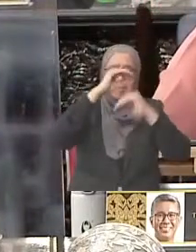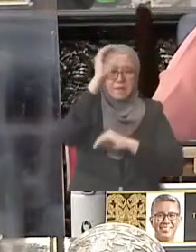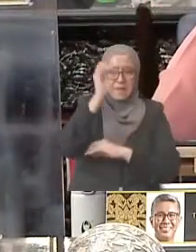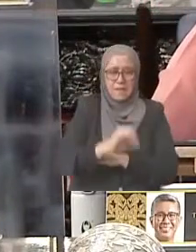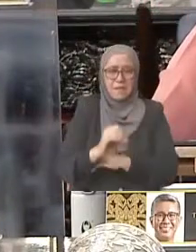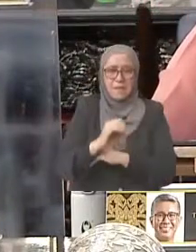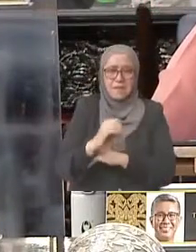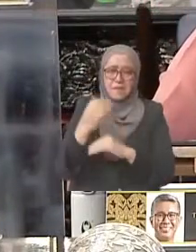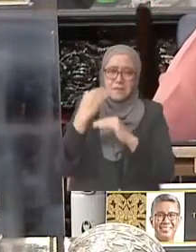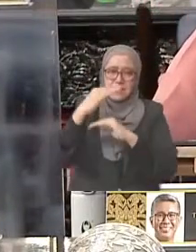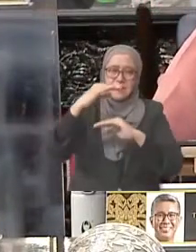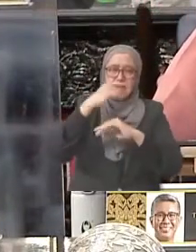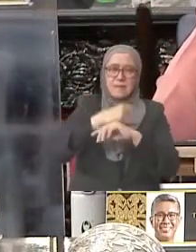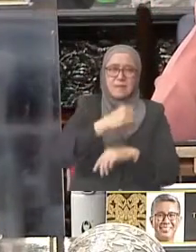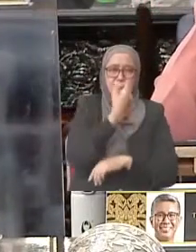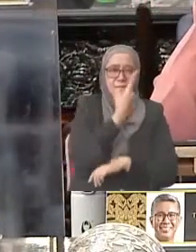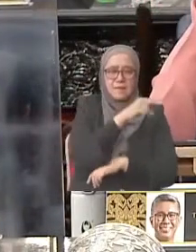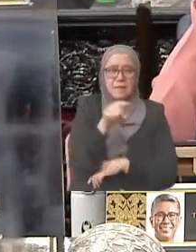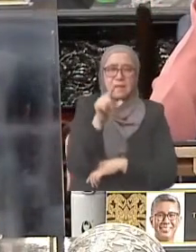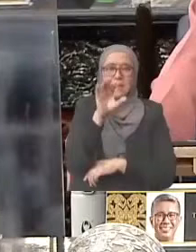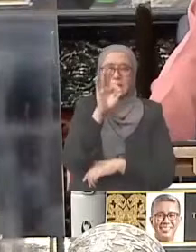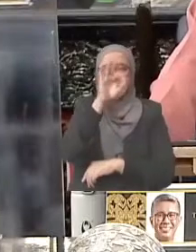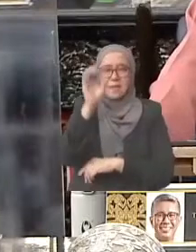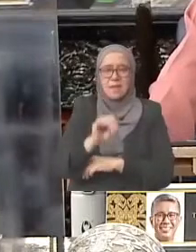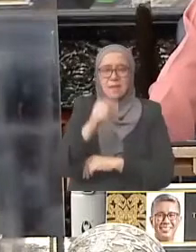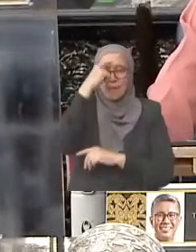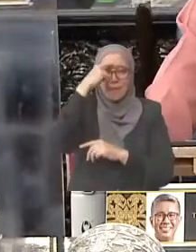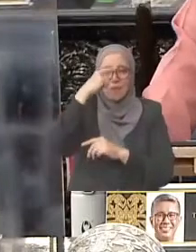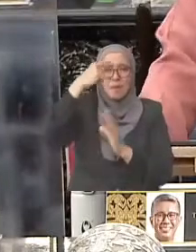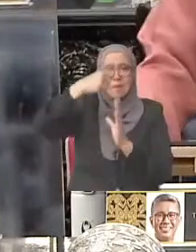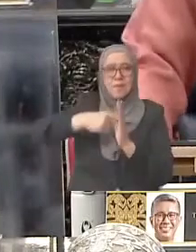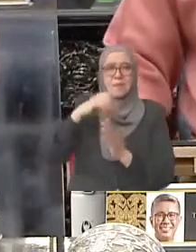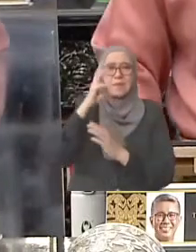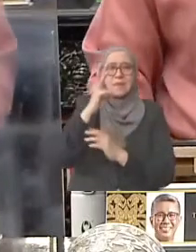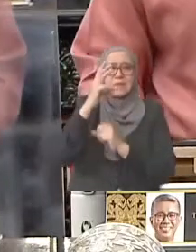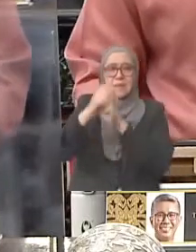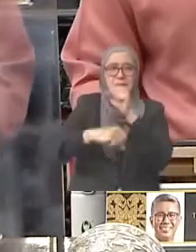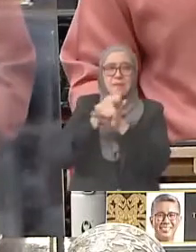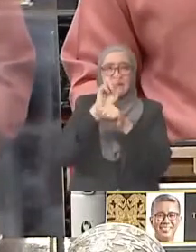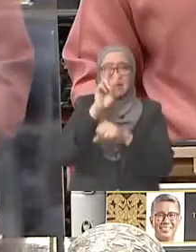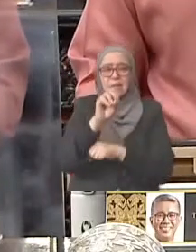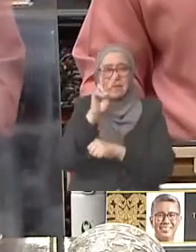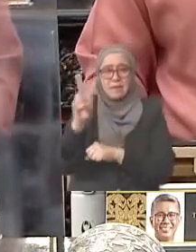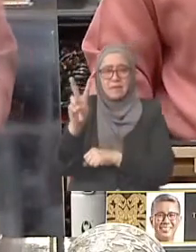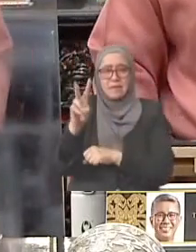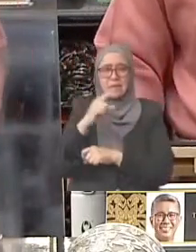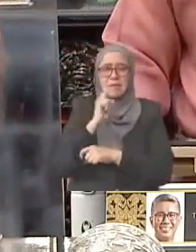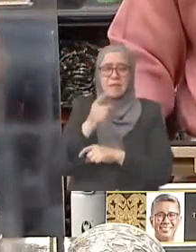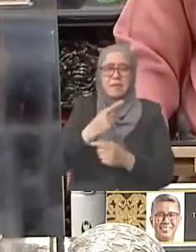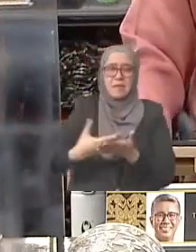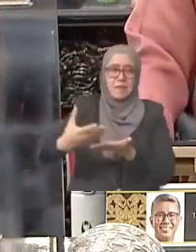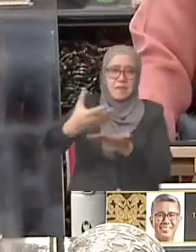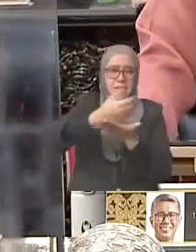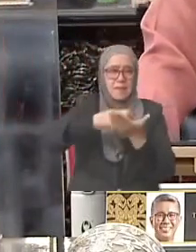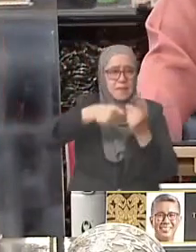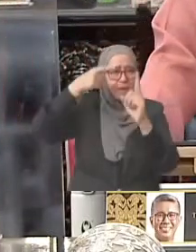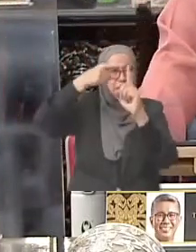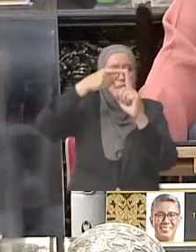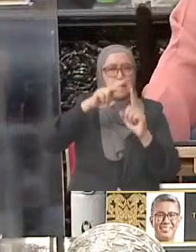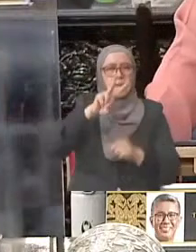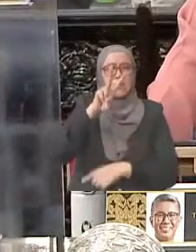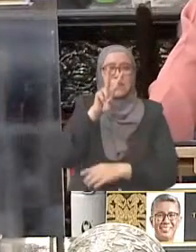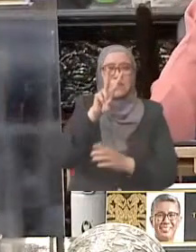kepada 900 single Juni 2012 bahkan anggaran nilai2 bilang lengket untuk mengurangkan kos